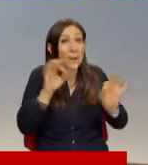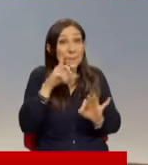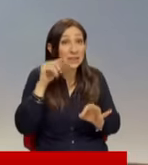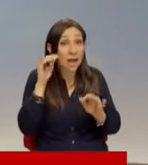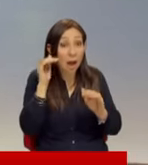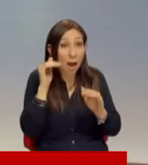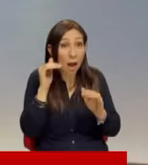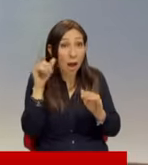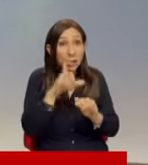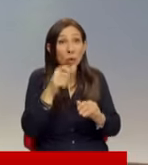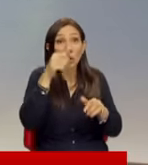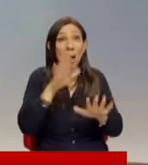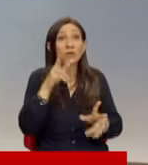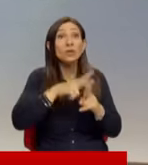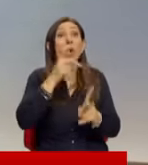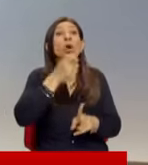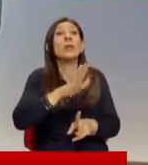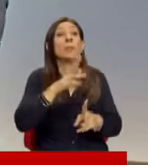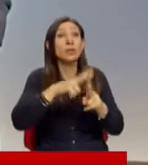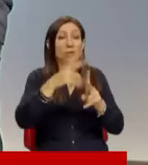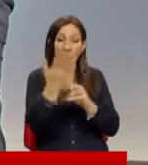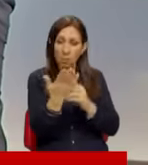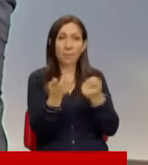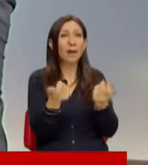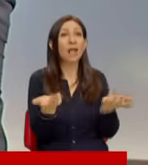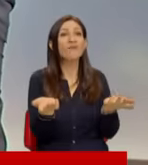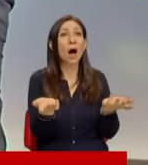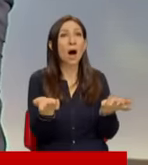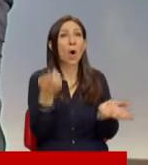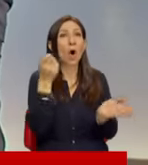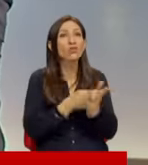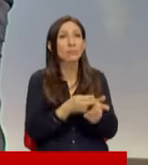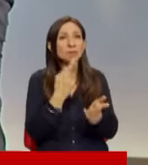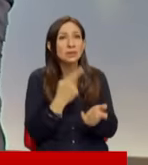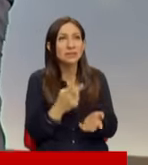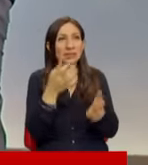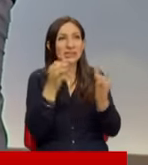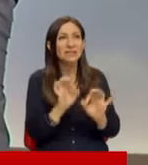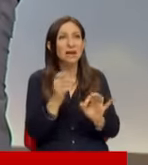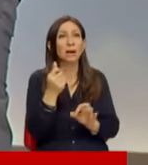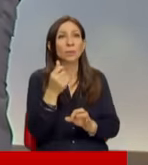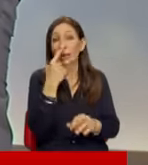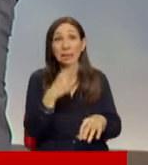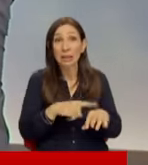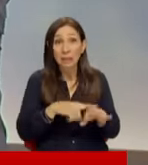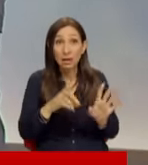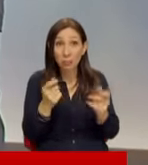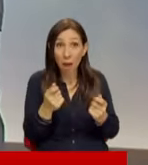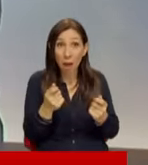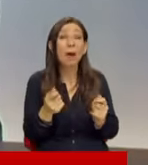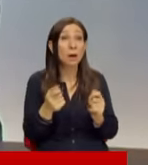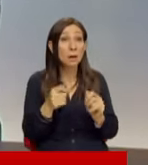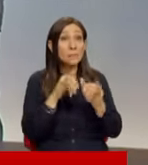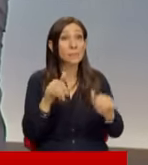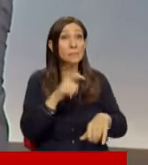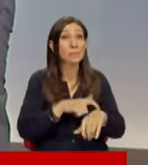halk doğalgaz faturası ödemedi. Faturaları geldi. Bu fatura ödenmiştir tabii, tabii, diye. Sıfır, evet. Sıfır. Bu inanılmaz bir para. Geldi. Aynı